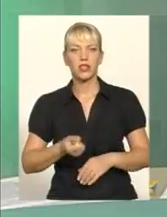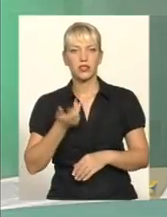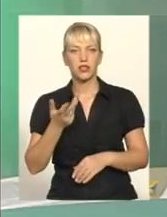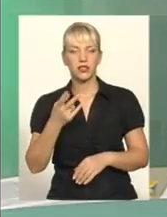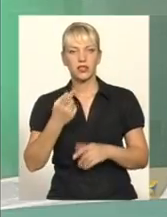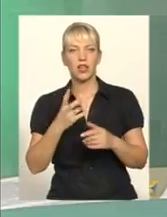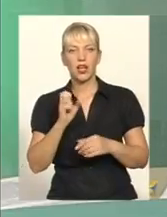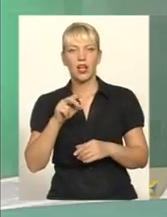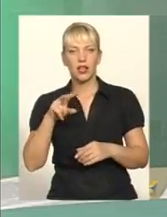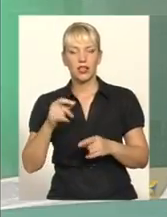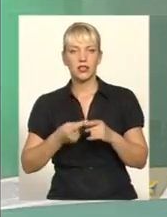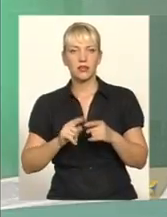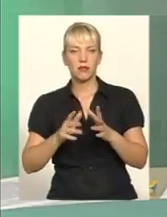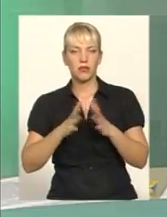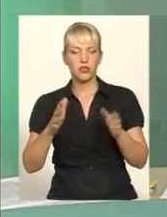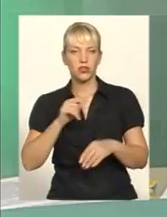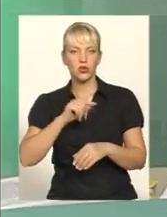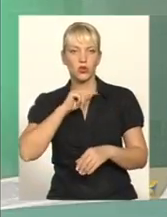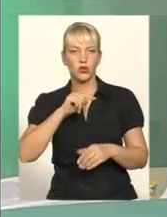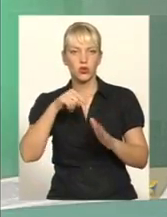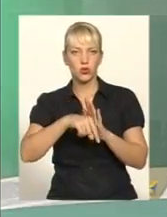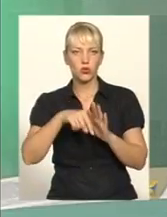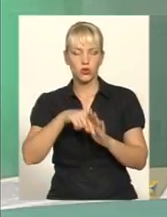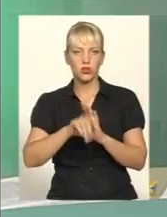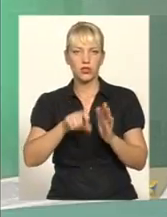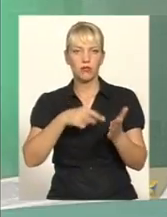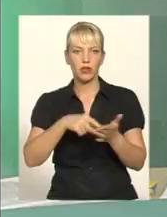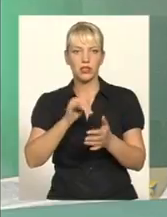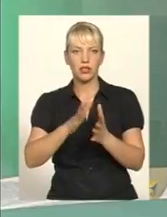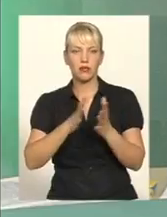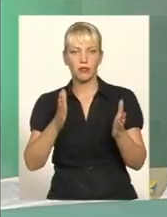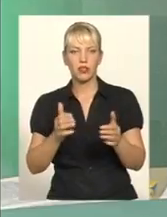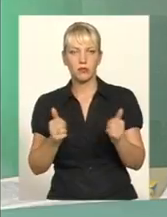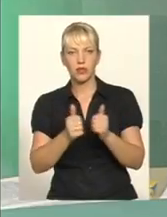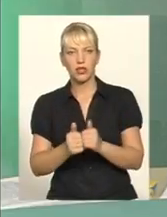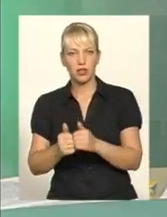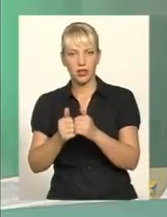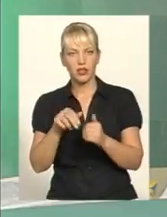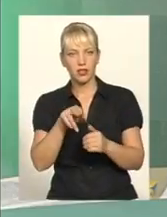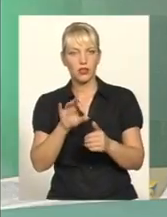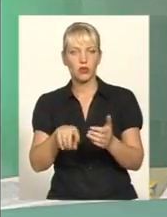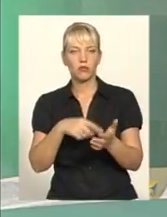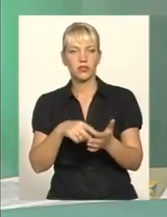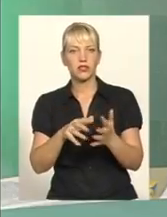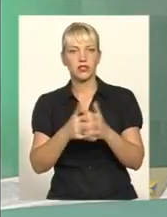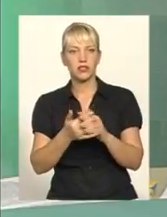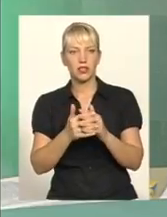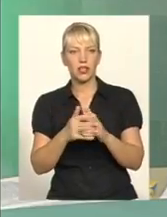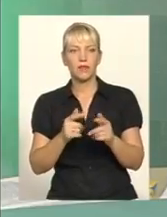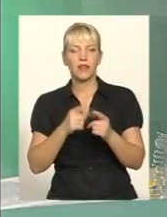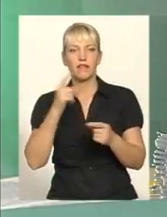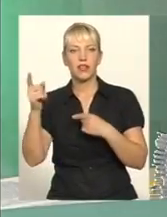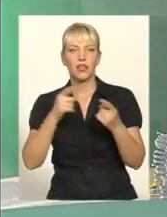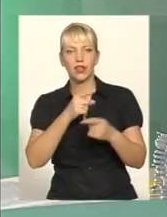Але це більше стосується міста і більш прилеглих до міста сіл. В більш віддалених селах